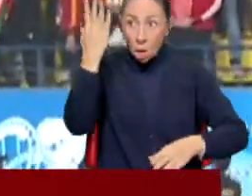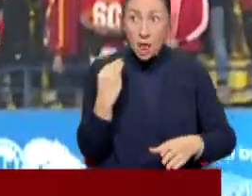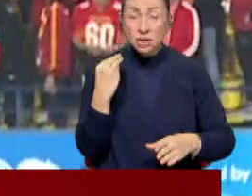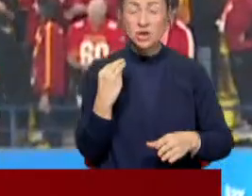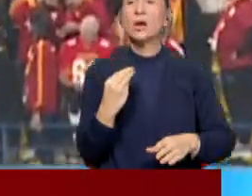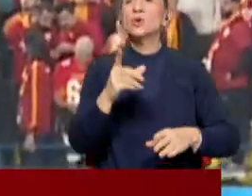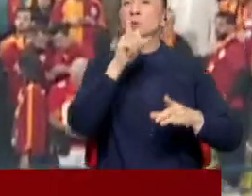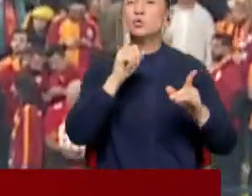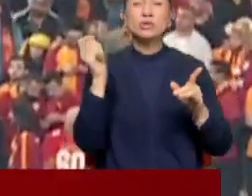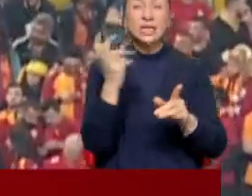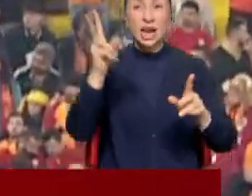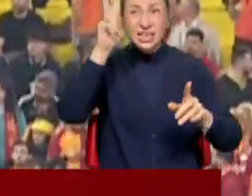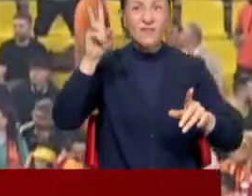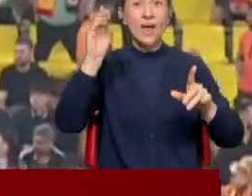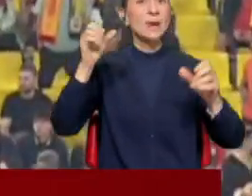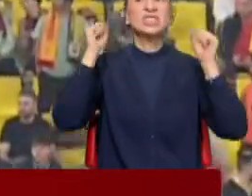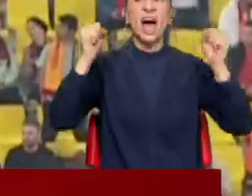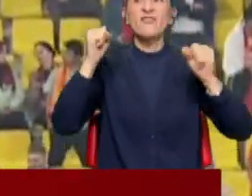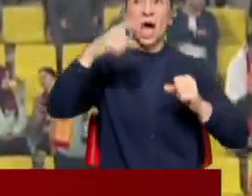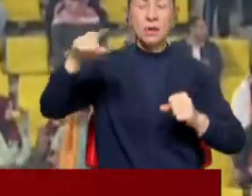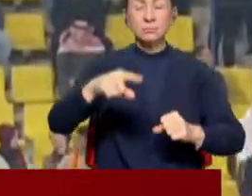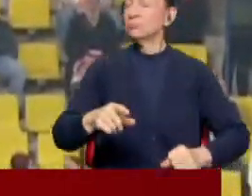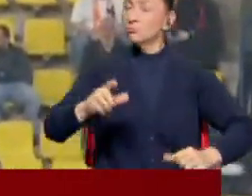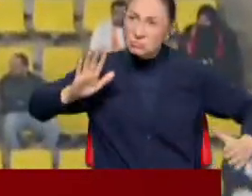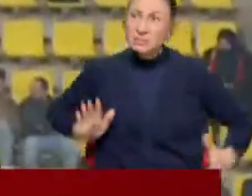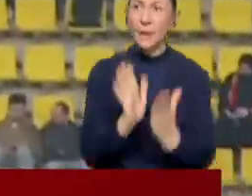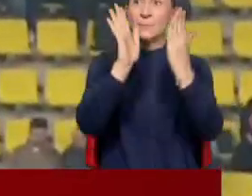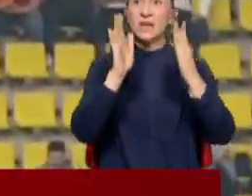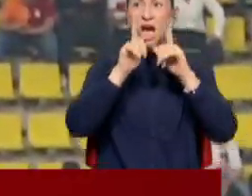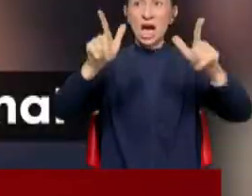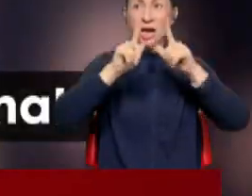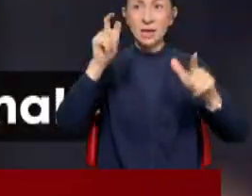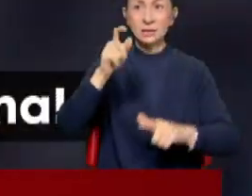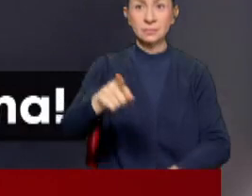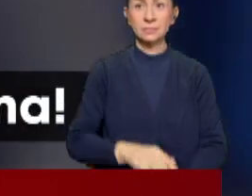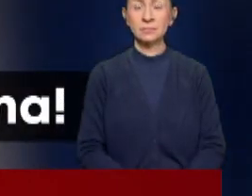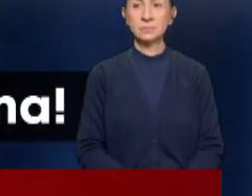öğrenilince yüzlerce Galatasaray ve Fenerbahçeli de tepkisini gösterdi tribünlerde.